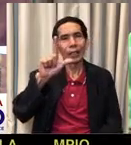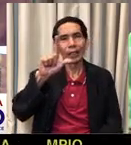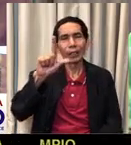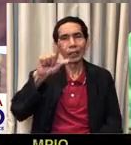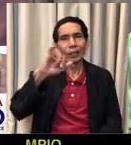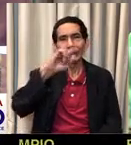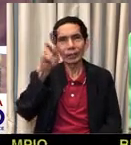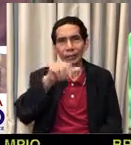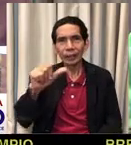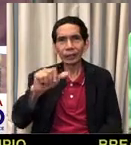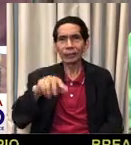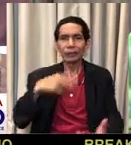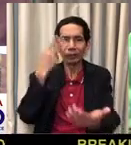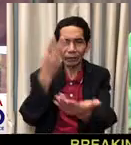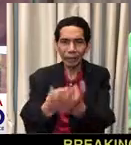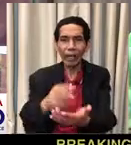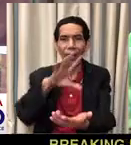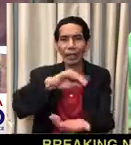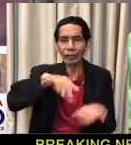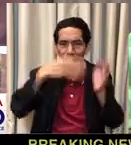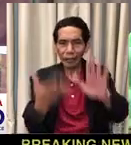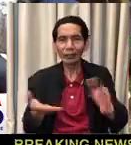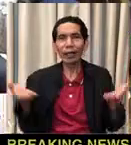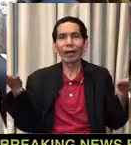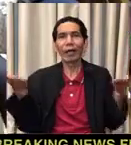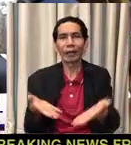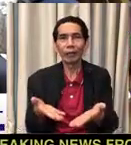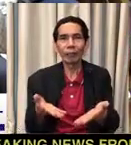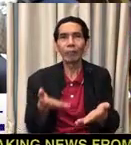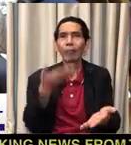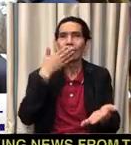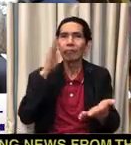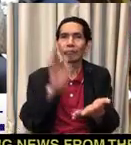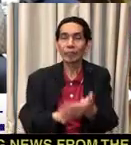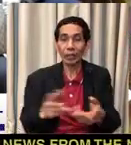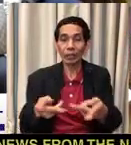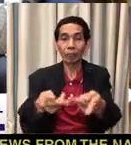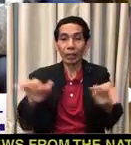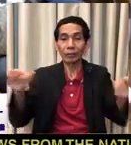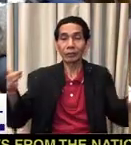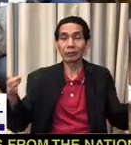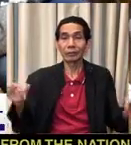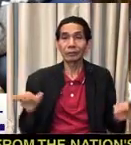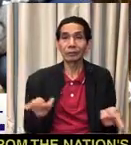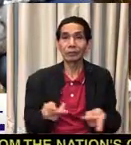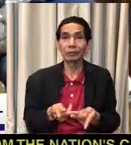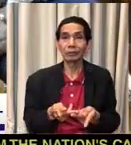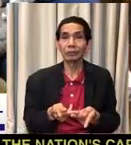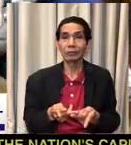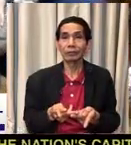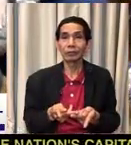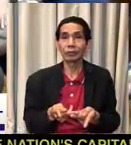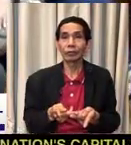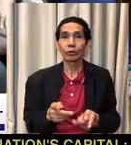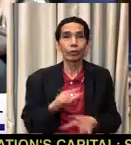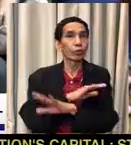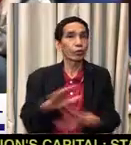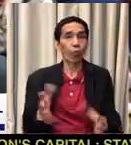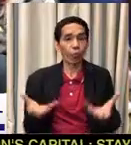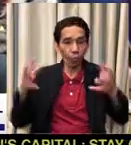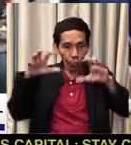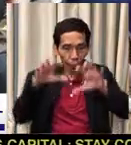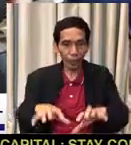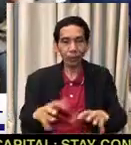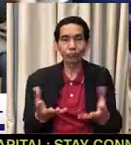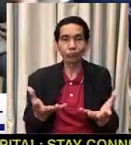Oh, he just lied there and died there. Kasi ang sama ng pasilidad. Oh, kaya po ayaw namin yun. Gusto